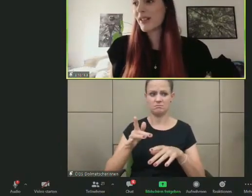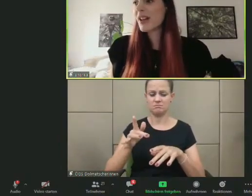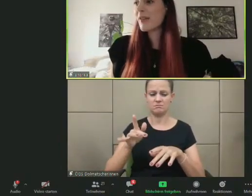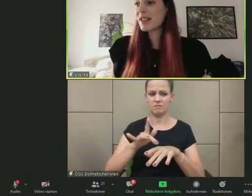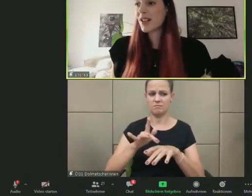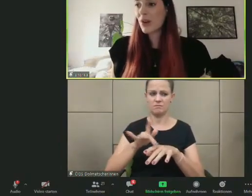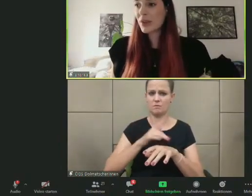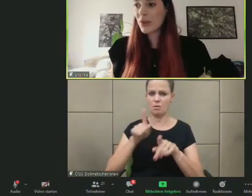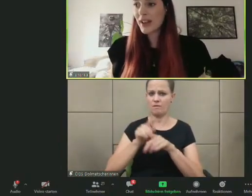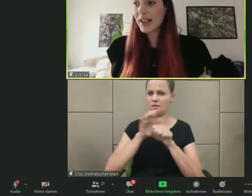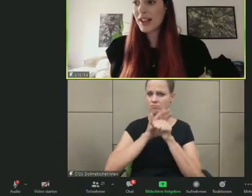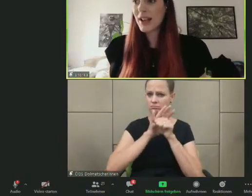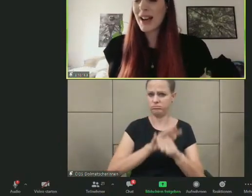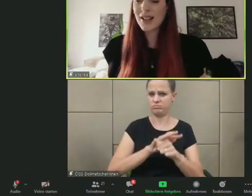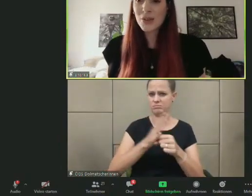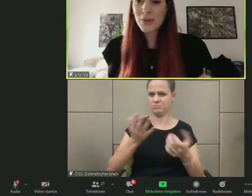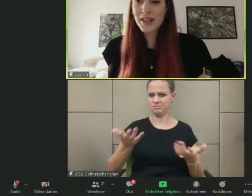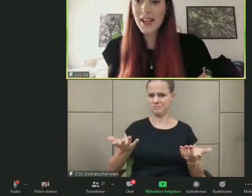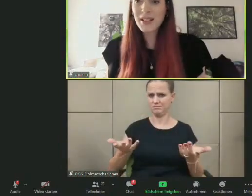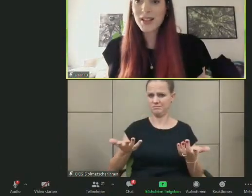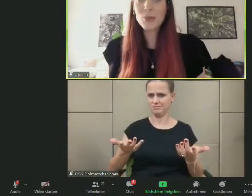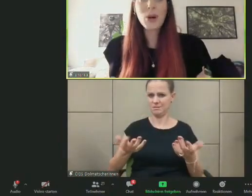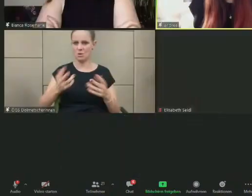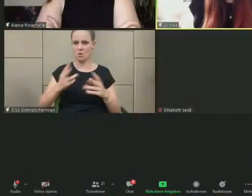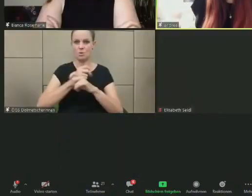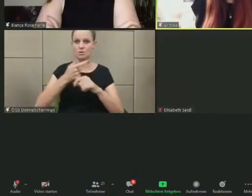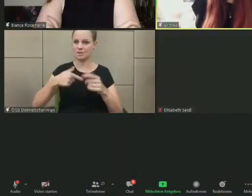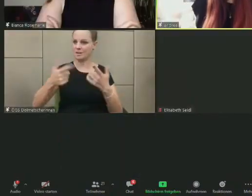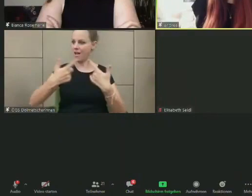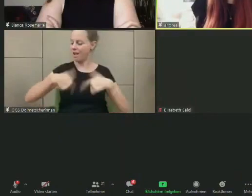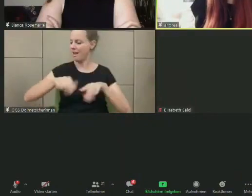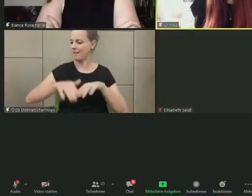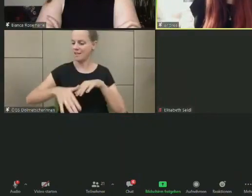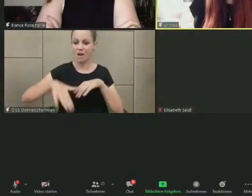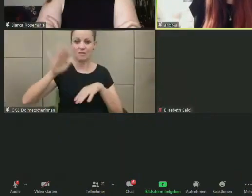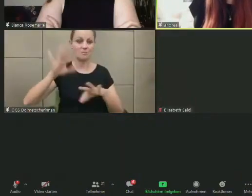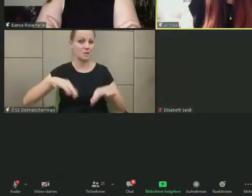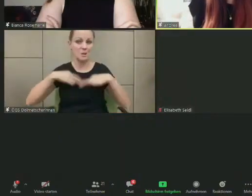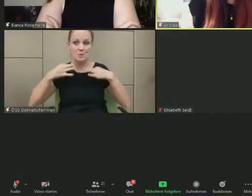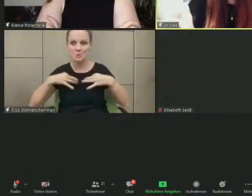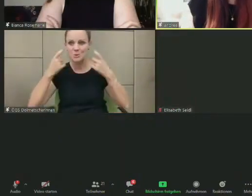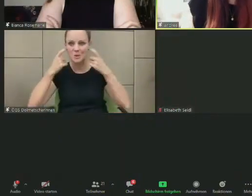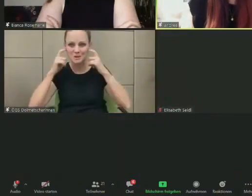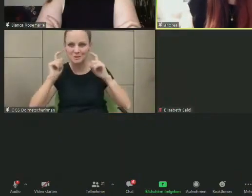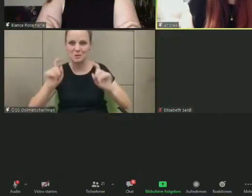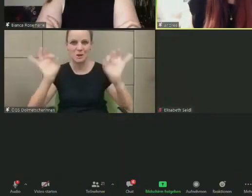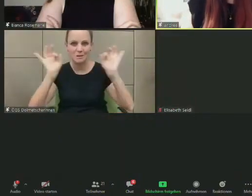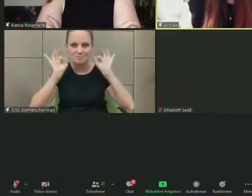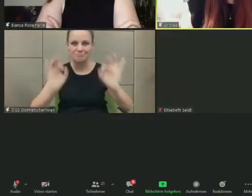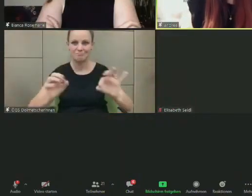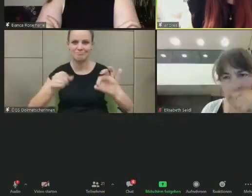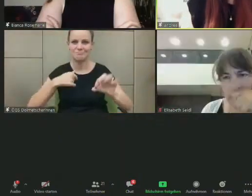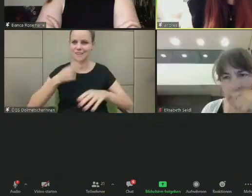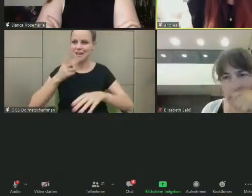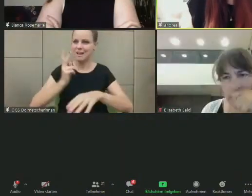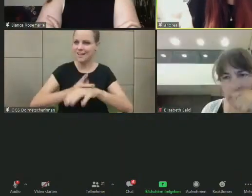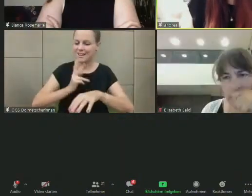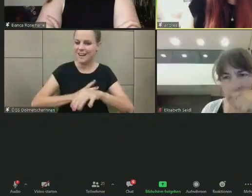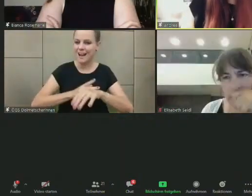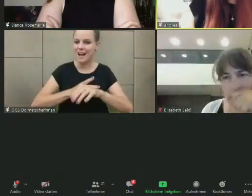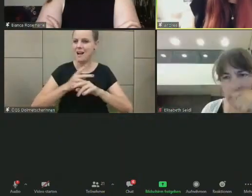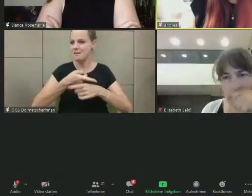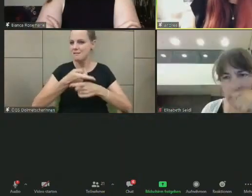man wächst auf in Österreich in einem Land und man denkt sich, wow, wir haben eine tolle Gesundheitsversorgung, wenn ich einmal krank werde, dann wird mir